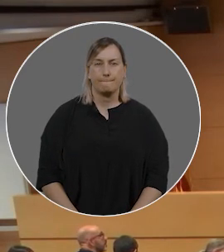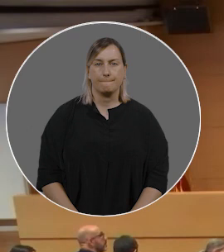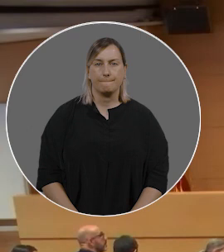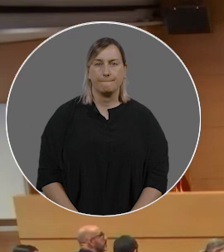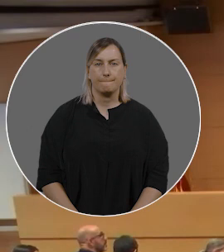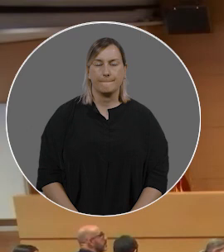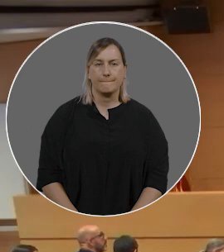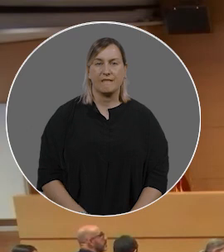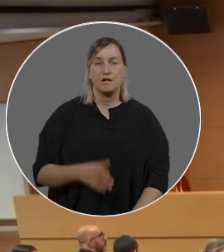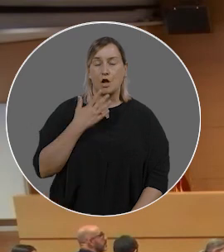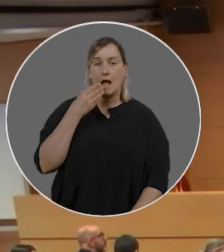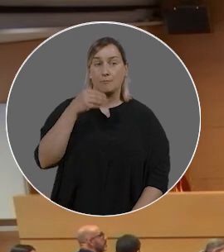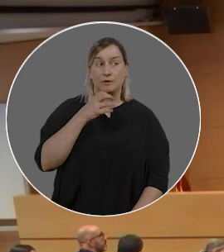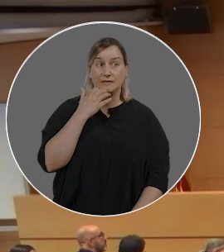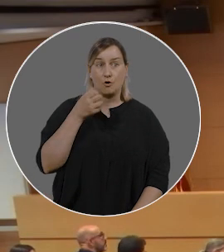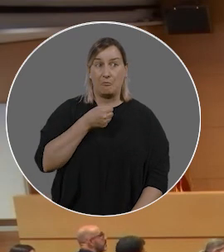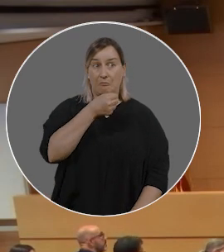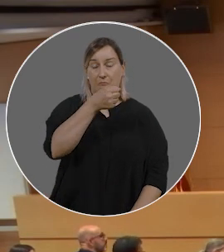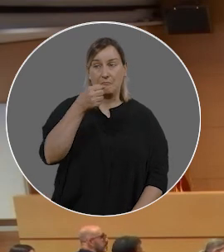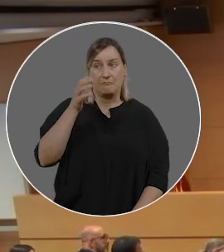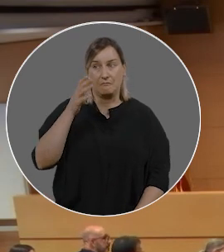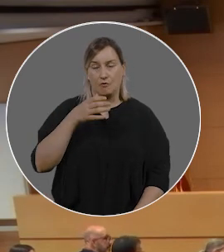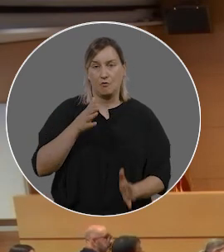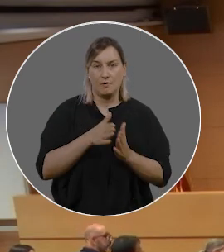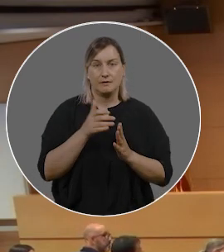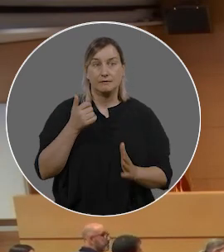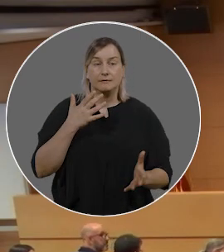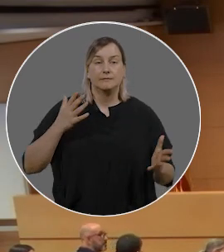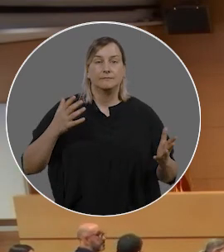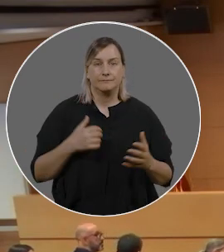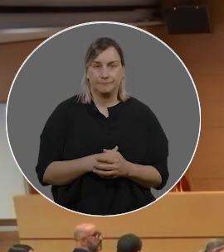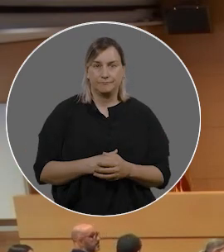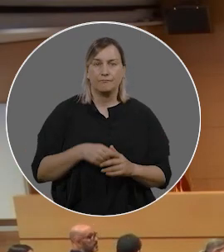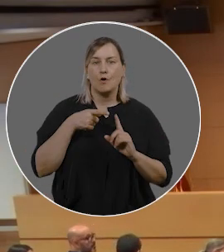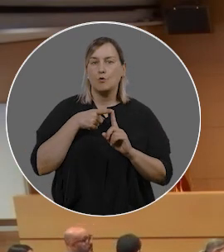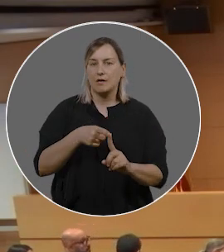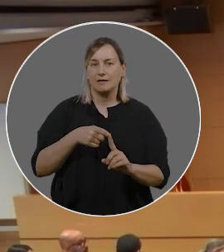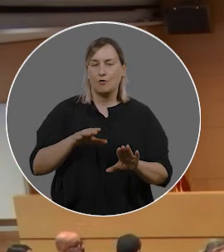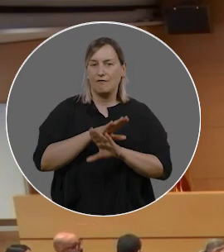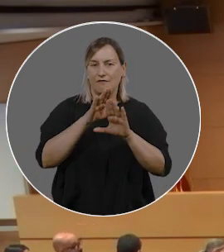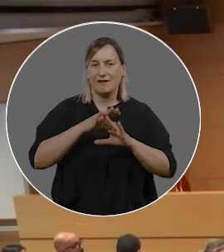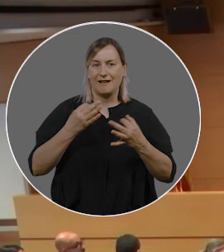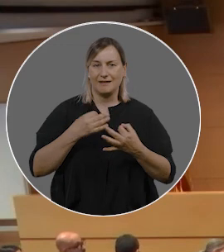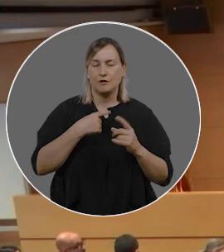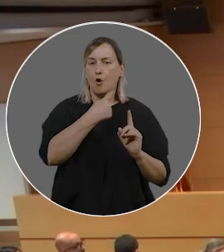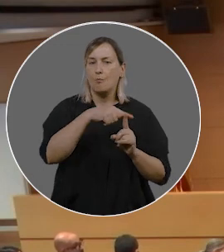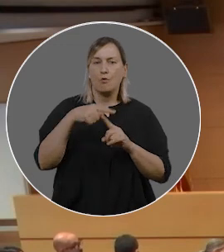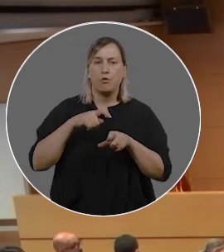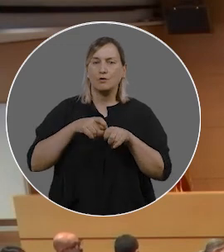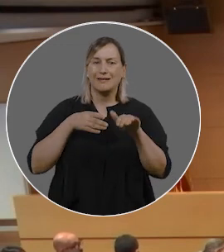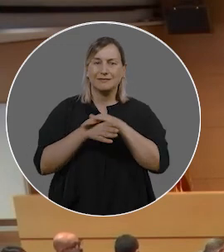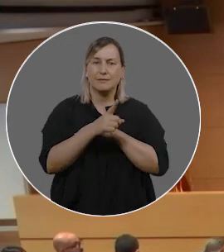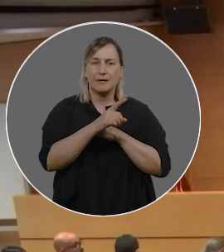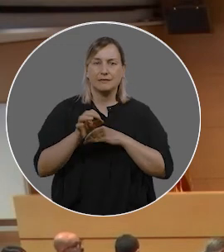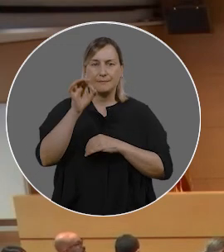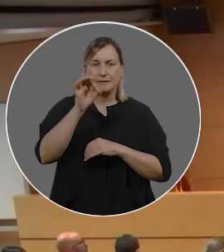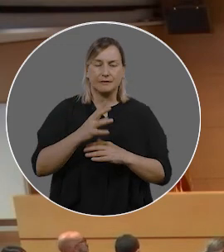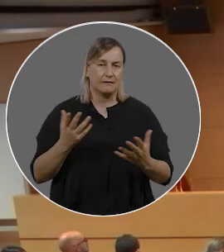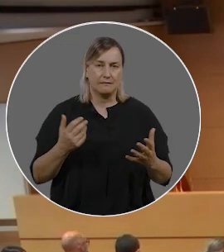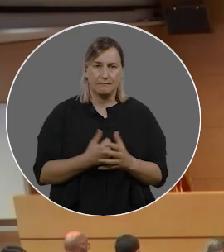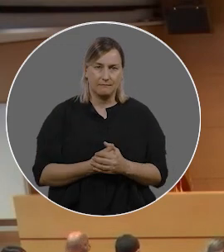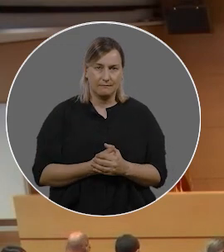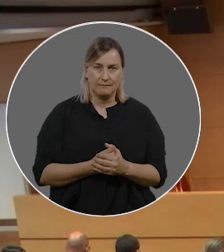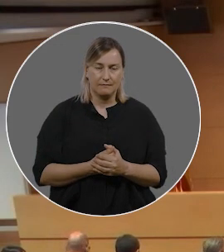Jo faig una punta i després, si no, passem als... A veure, l'objectiu final és tenir productes accessibles